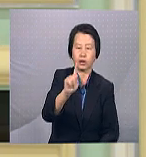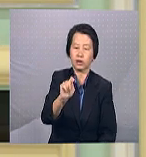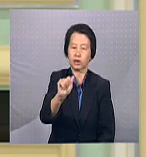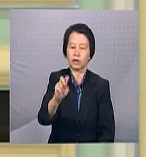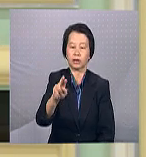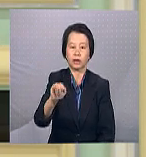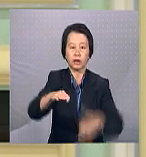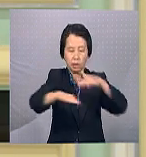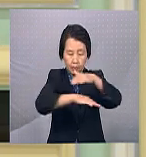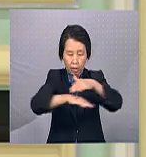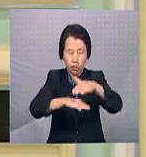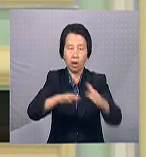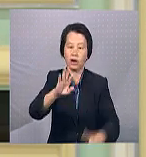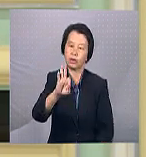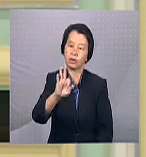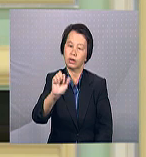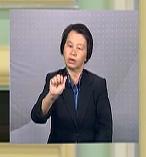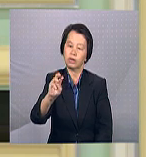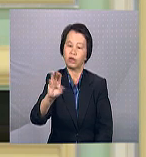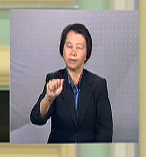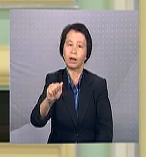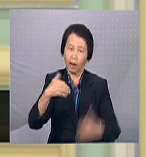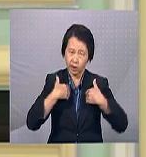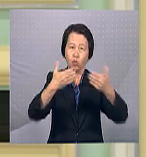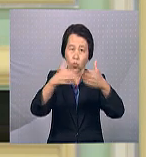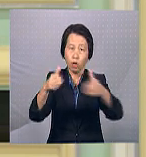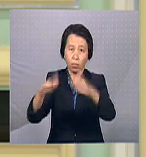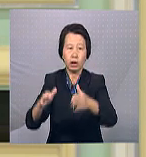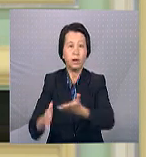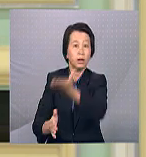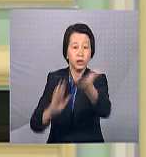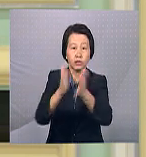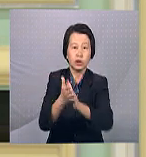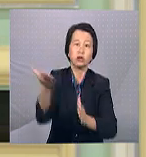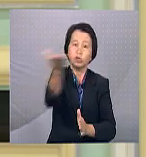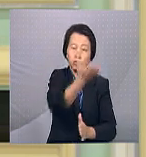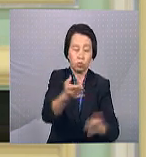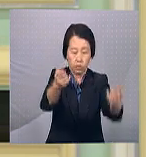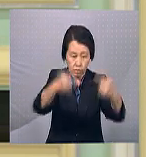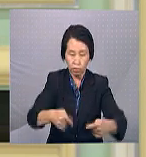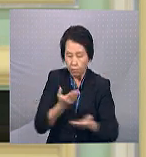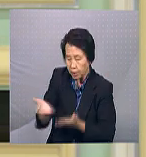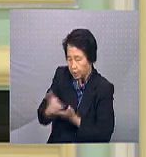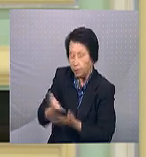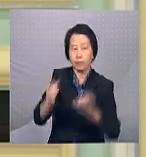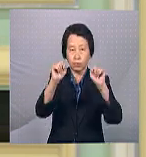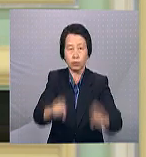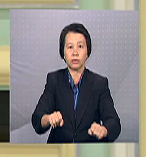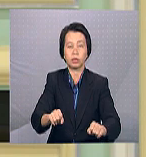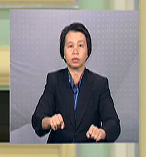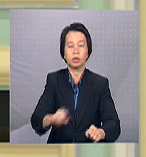bawah farma dibuka supaya peluang dan ruang untuk rakyat memperolehi produk pertanian diperluaskan.